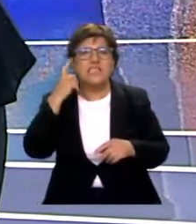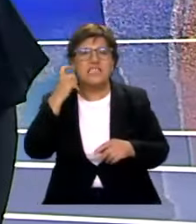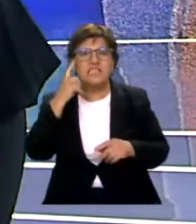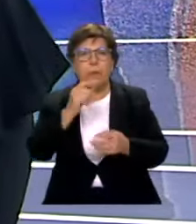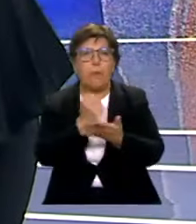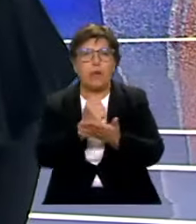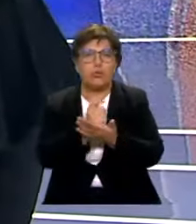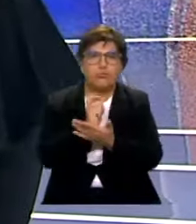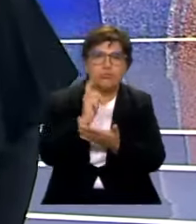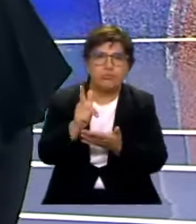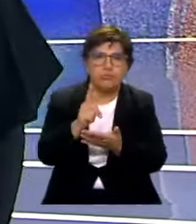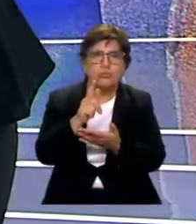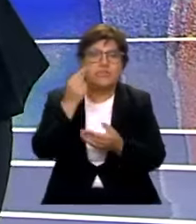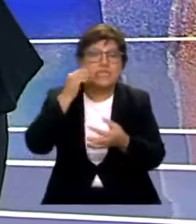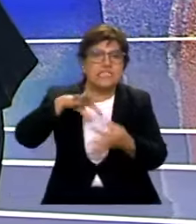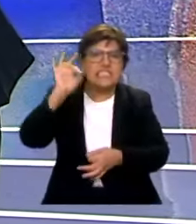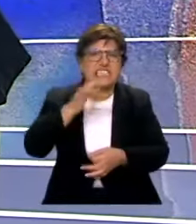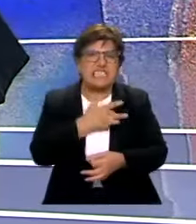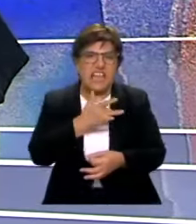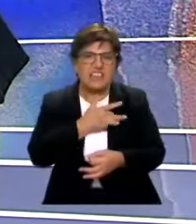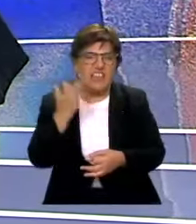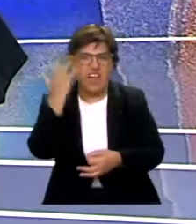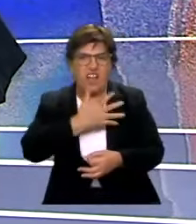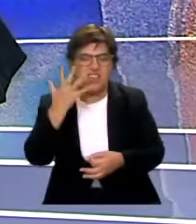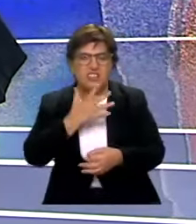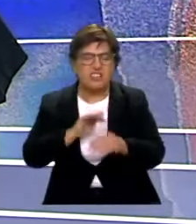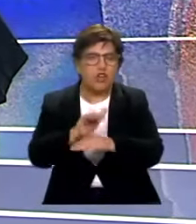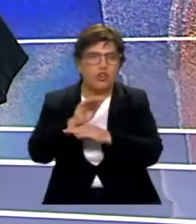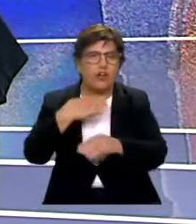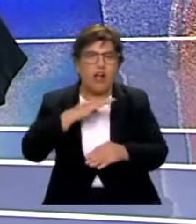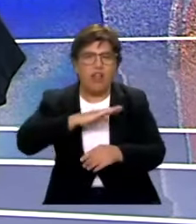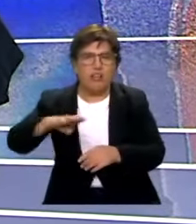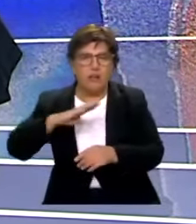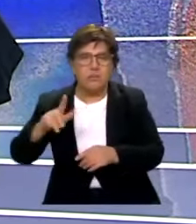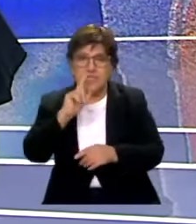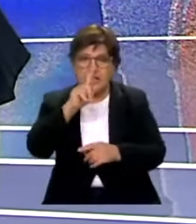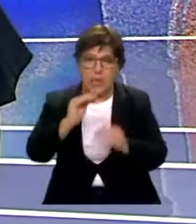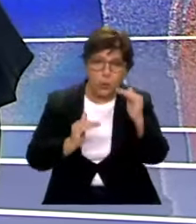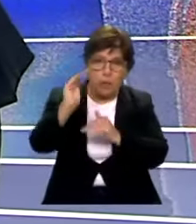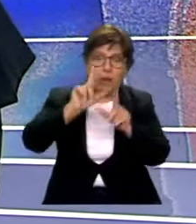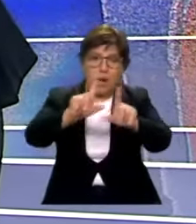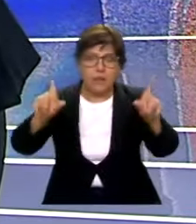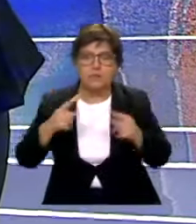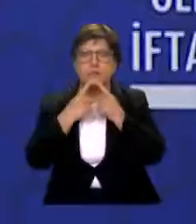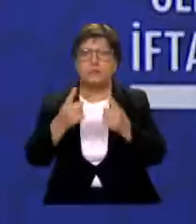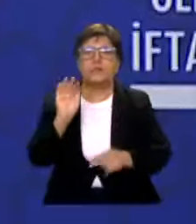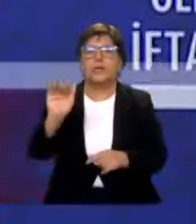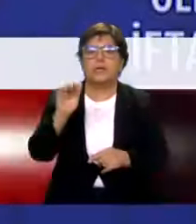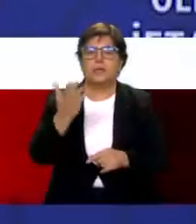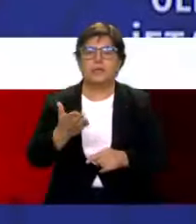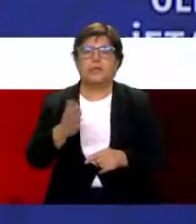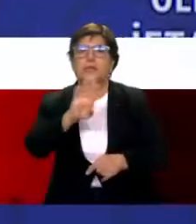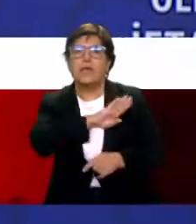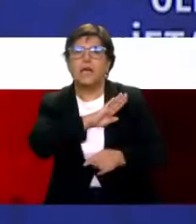gönderdi. Erdoğan mektubunda insanlık yaşanan katliama sesini yükseltmelidir dedi.